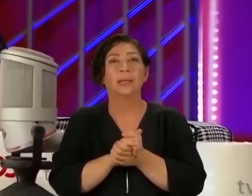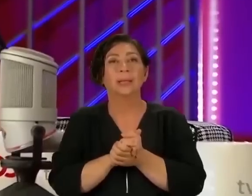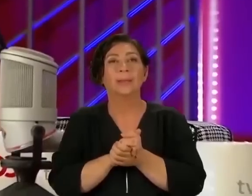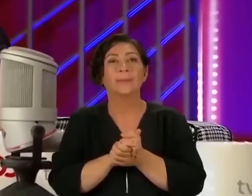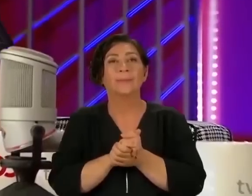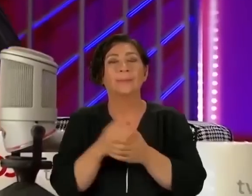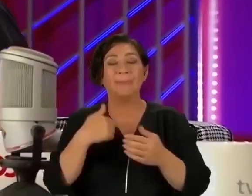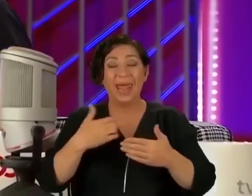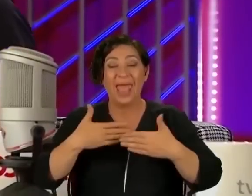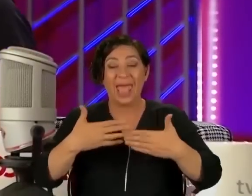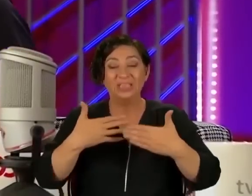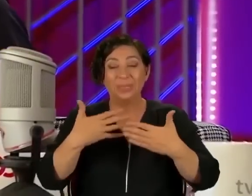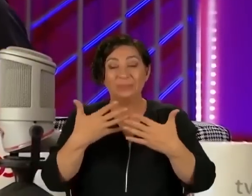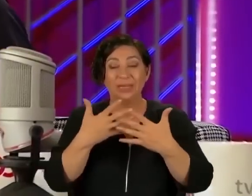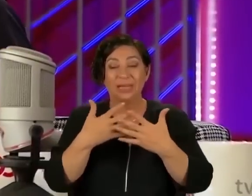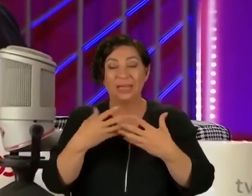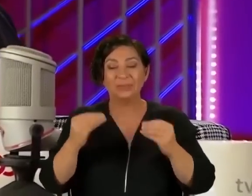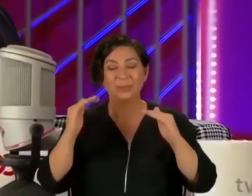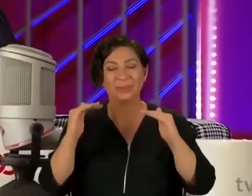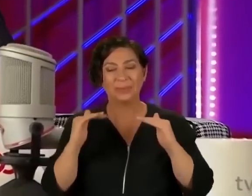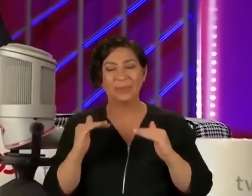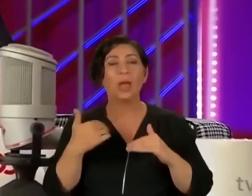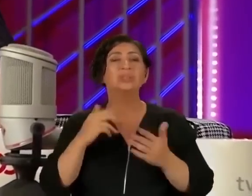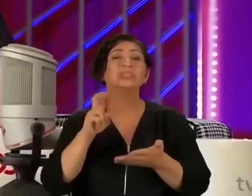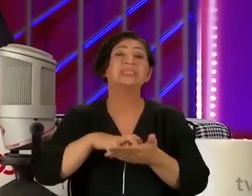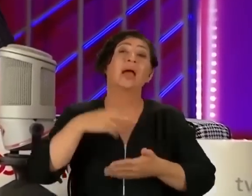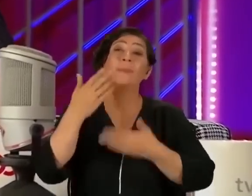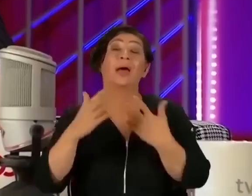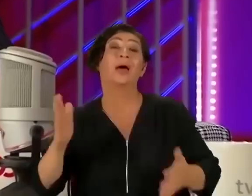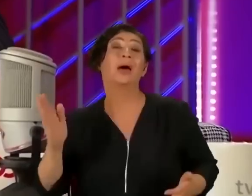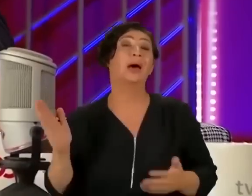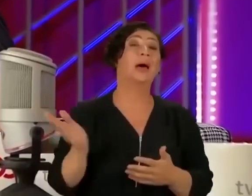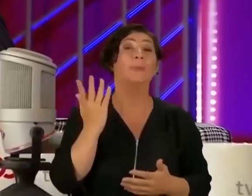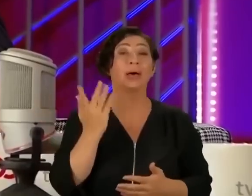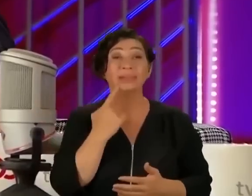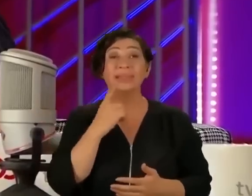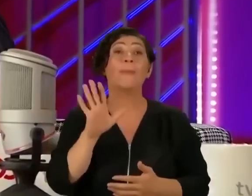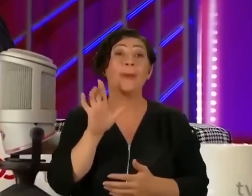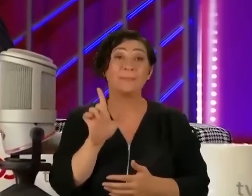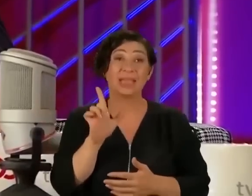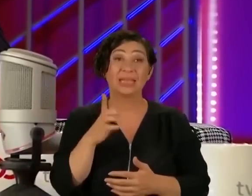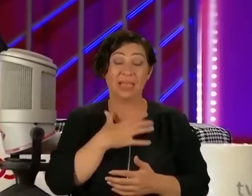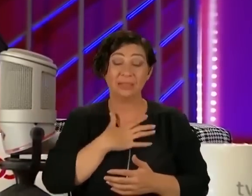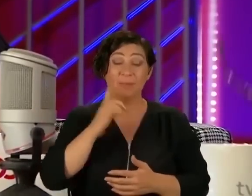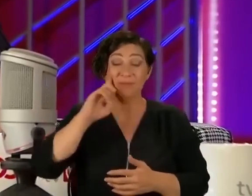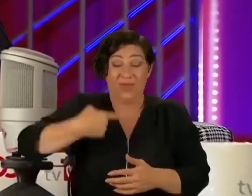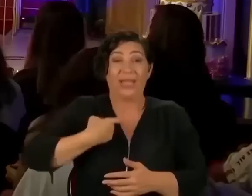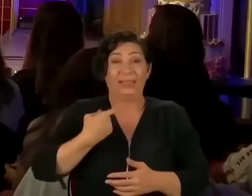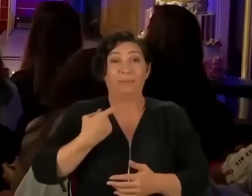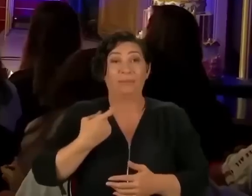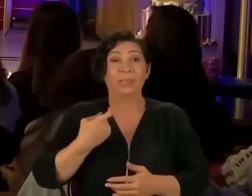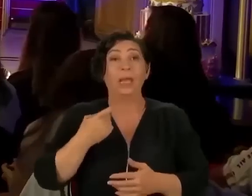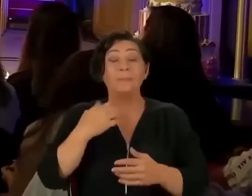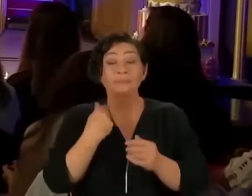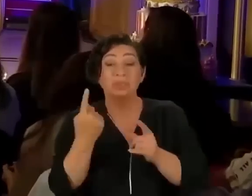Ya ben hani heyecanımı kaybedince bir tık düşebiliyor. Yani çıkarım anlatırım ya, aman diye çıkmamam gerekiyor. Onu kendim de keşfettim. Hep böyle